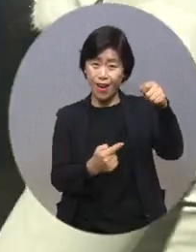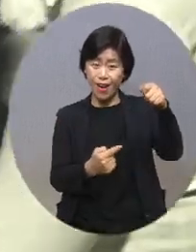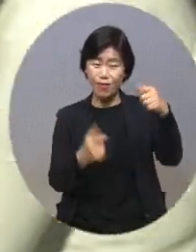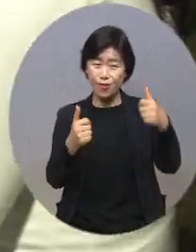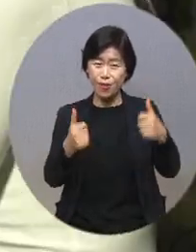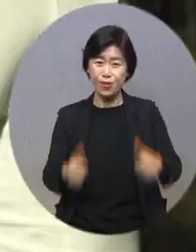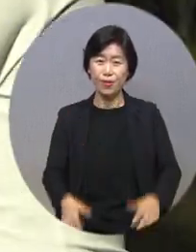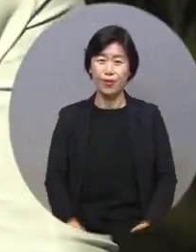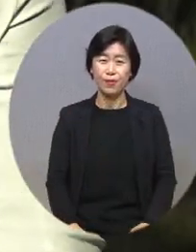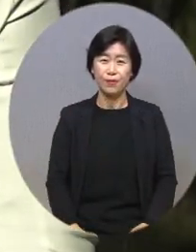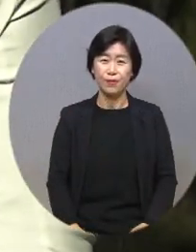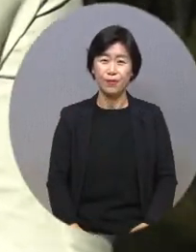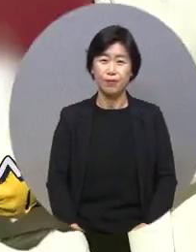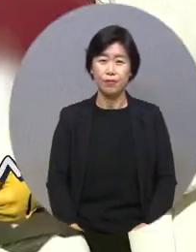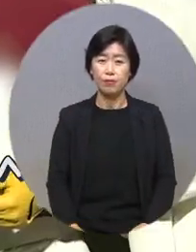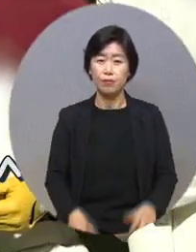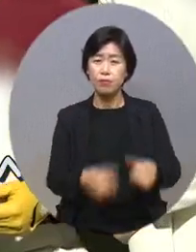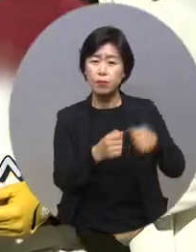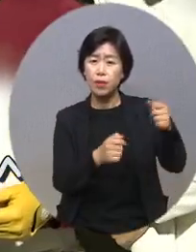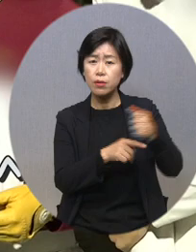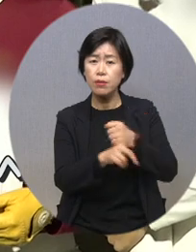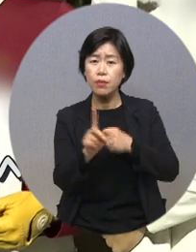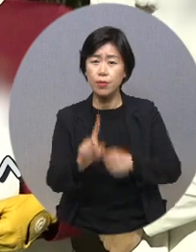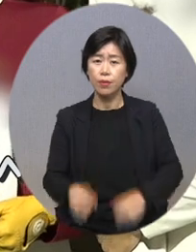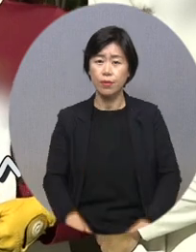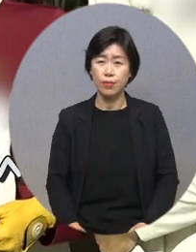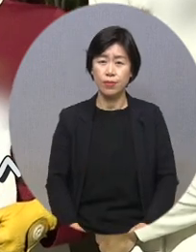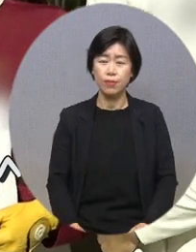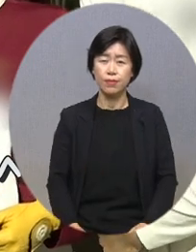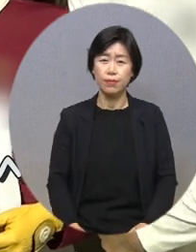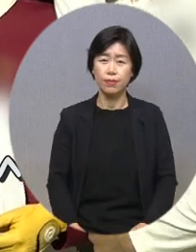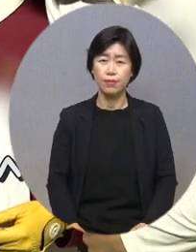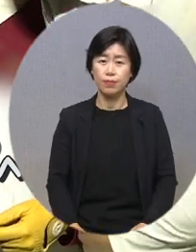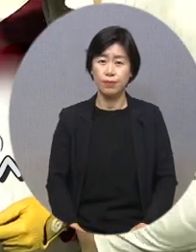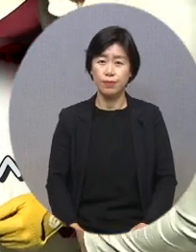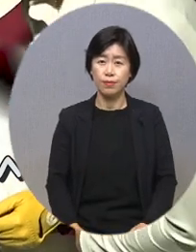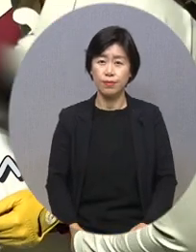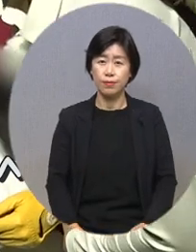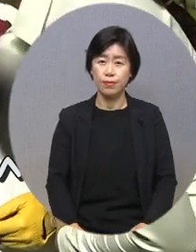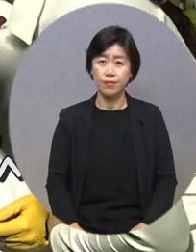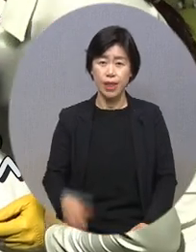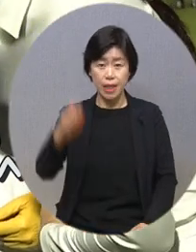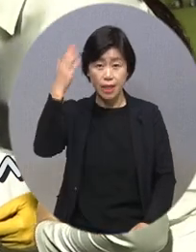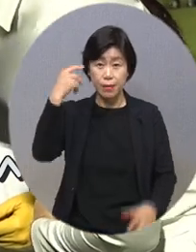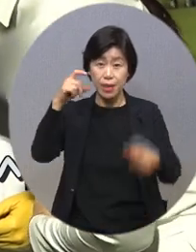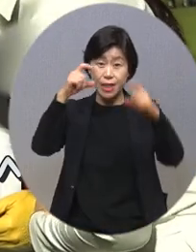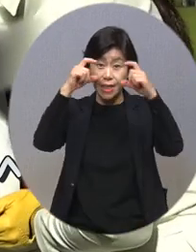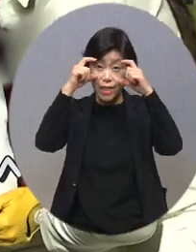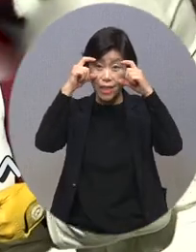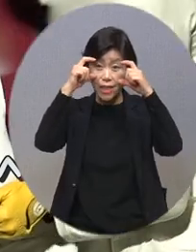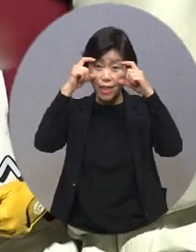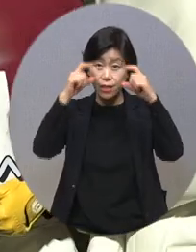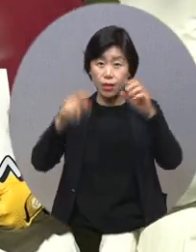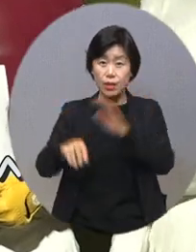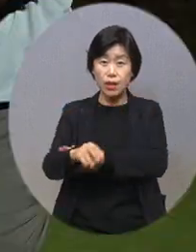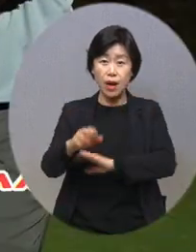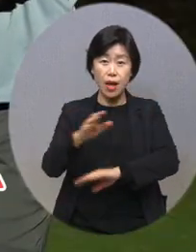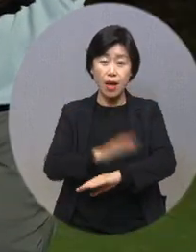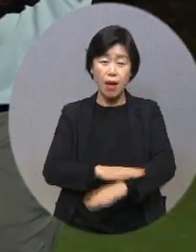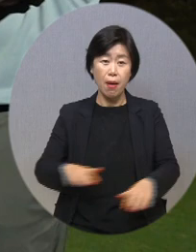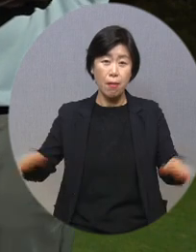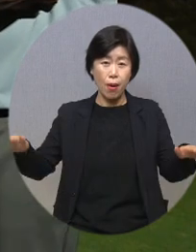그냥 이거 해요. 근데 이게 뭔데요? 아, 이 벌칙은 선글라스 끼고 날개 펴고 라운딩.